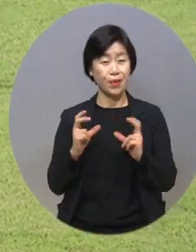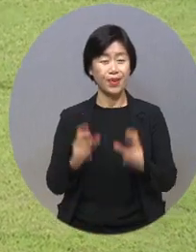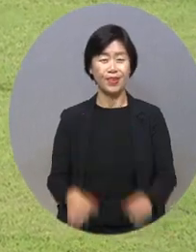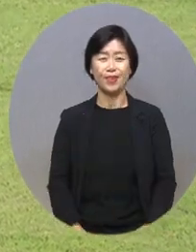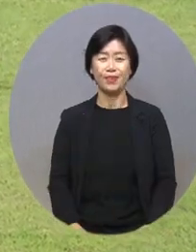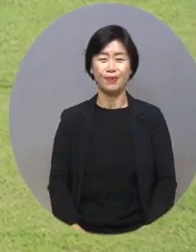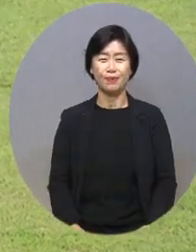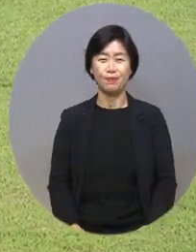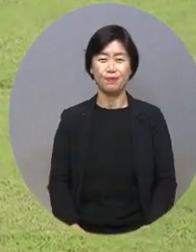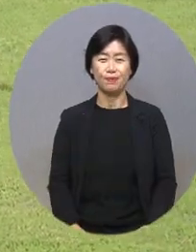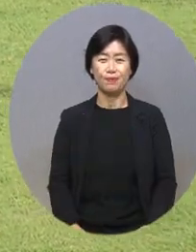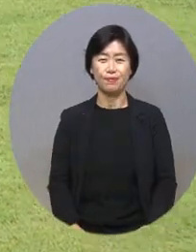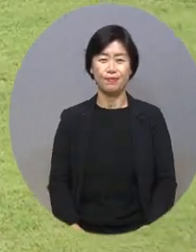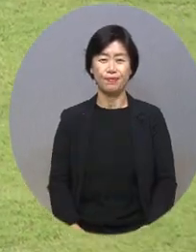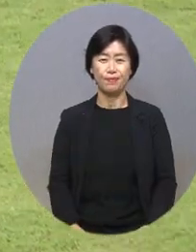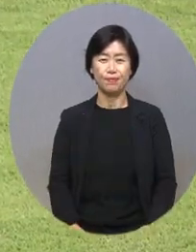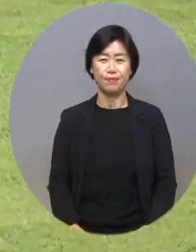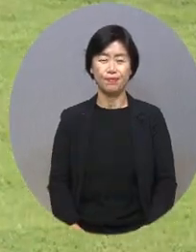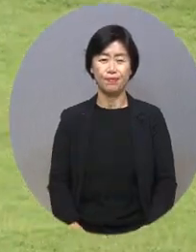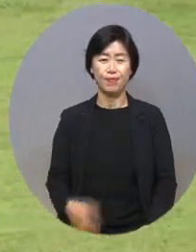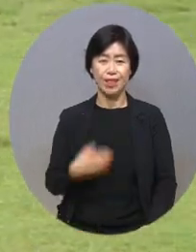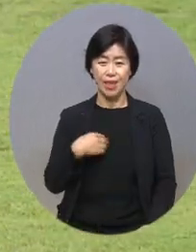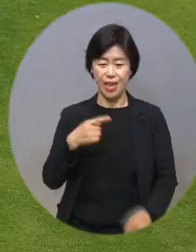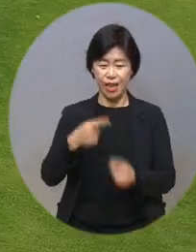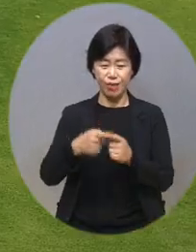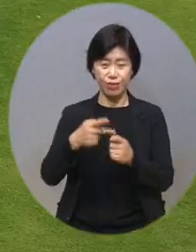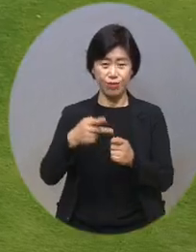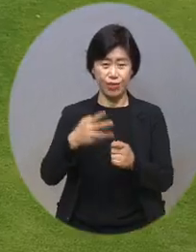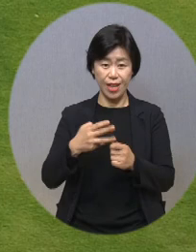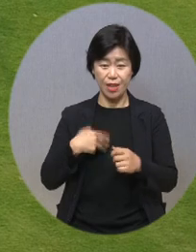볼. 나 세 번 했다, 세 번.